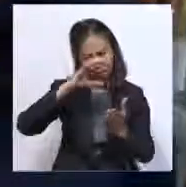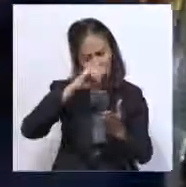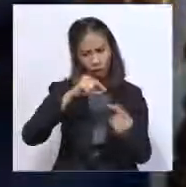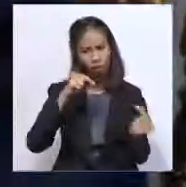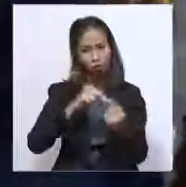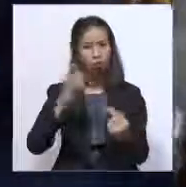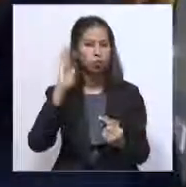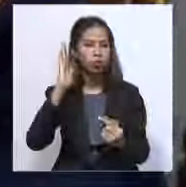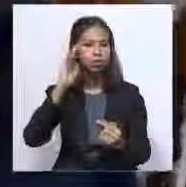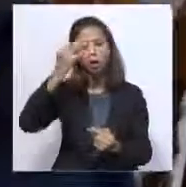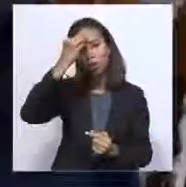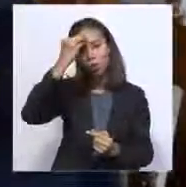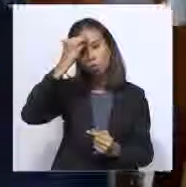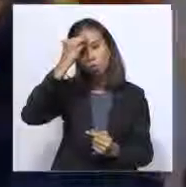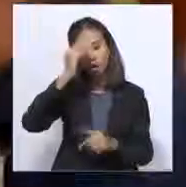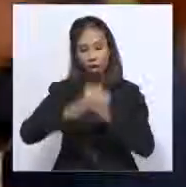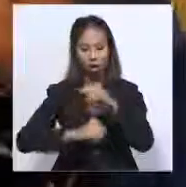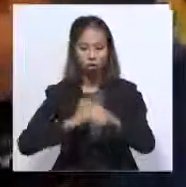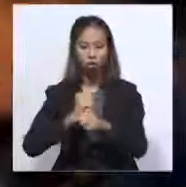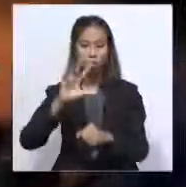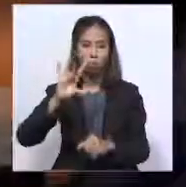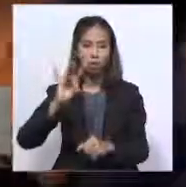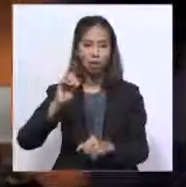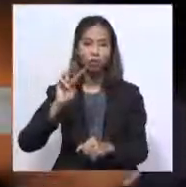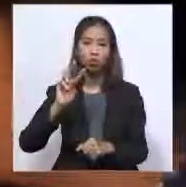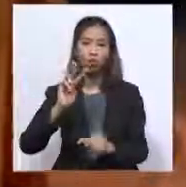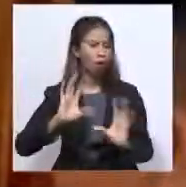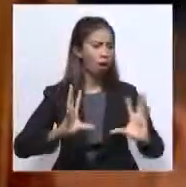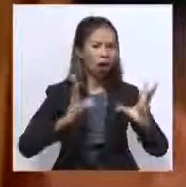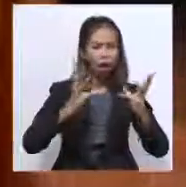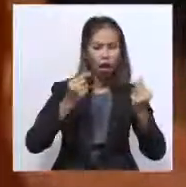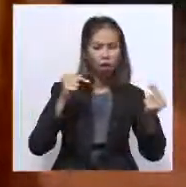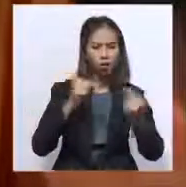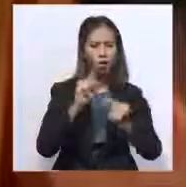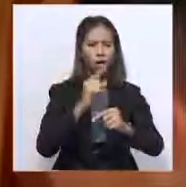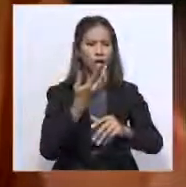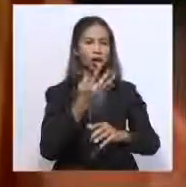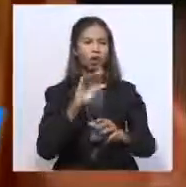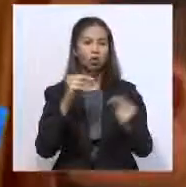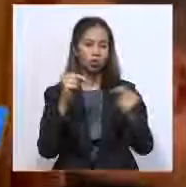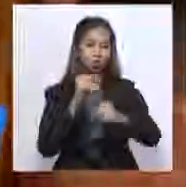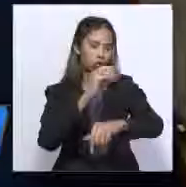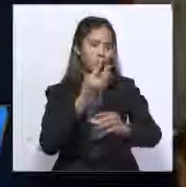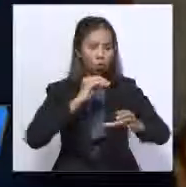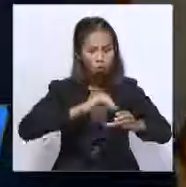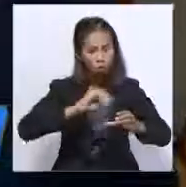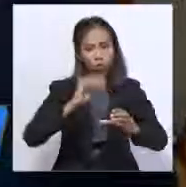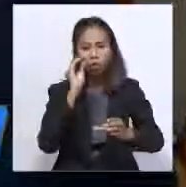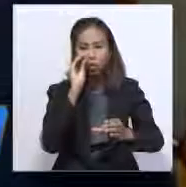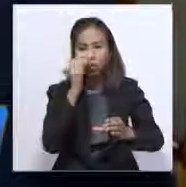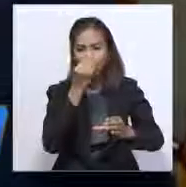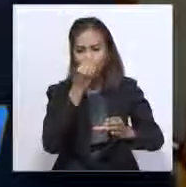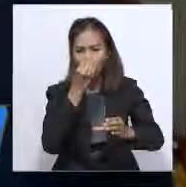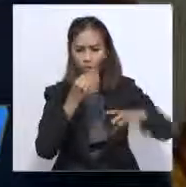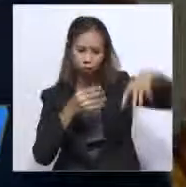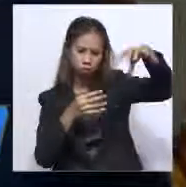นาคามูระนักท่องเที่ยวชาวญี่ปุ่นอายุ82ปีที่สูญหายไปจากบริเวณสวนไม้ดอกเมืองหนาวด้านหลังพระม